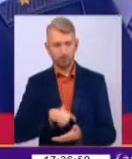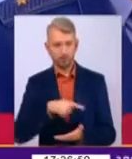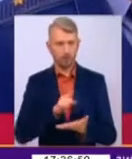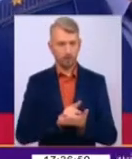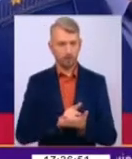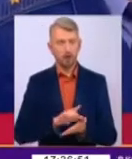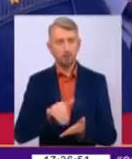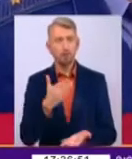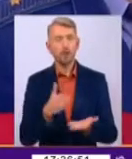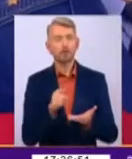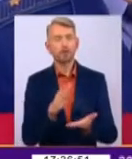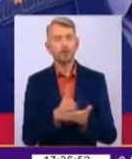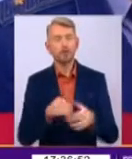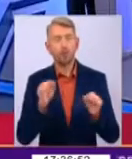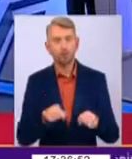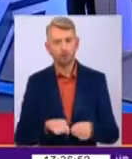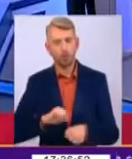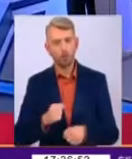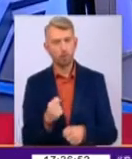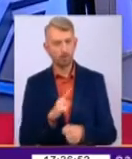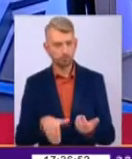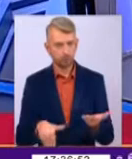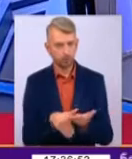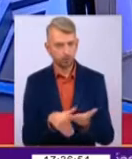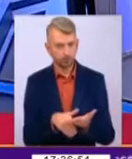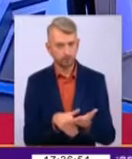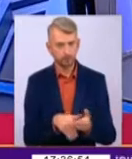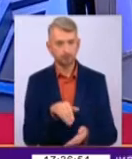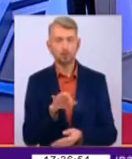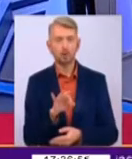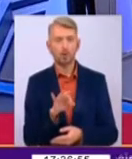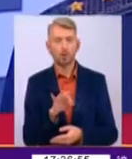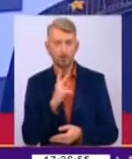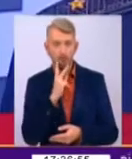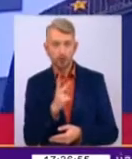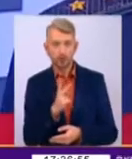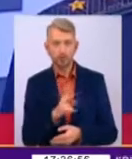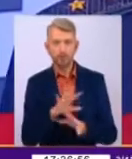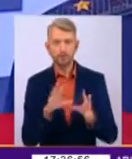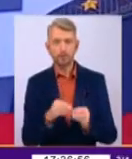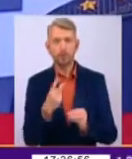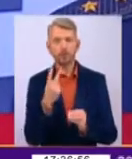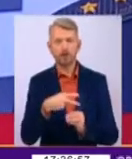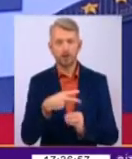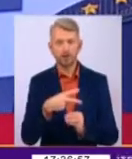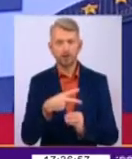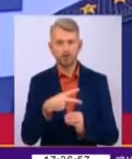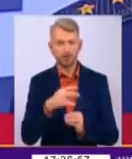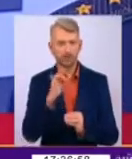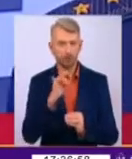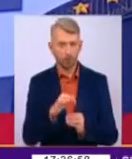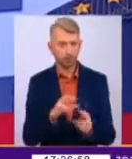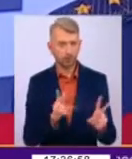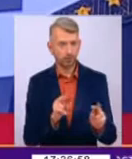а потім, якщо є можливість, товариш допоможе, то, бачите, всього 20, де там безісході і так далі.